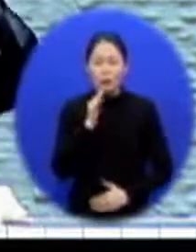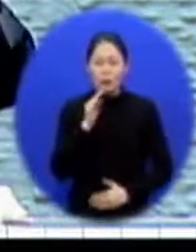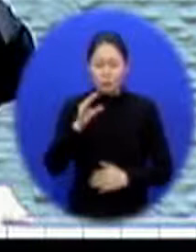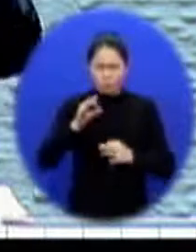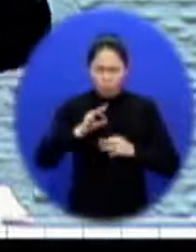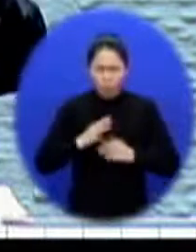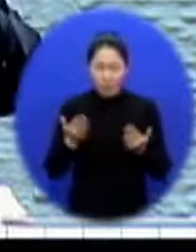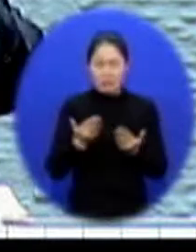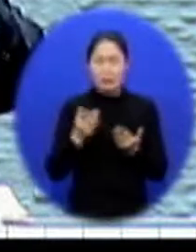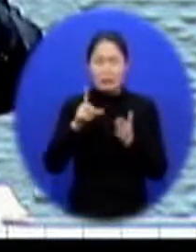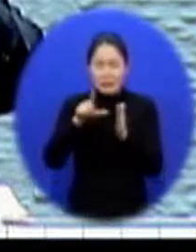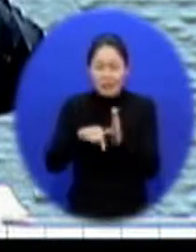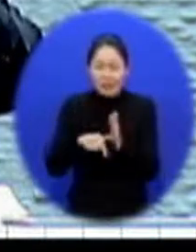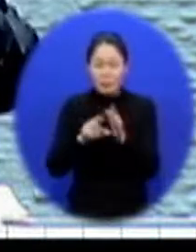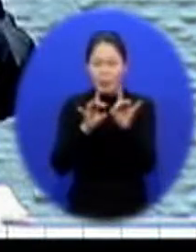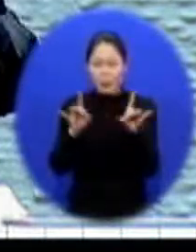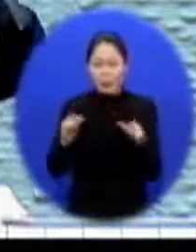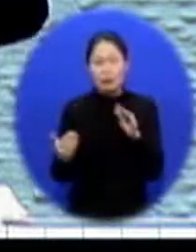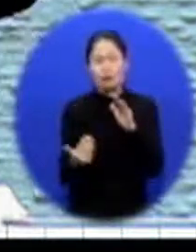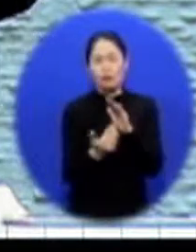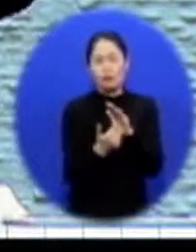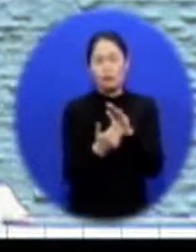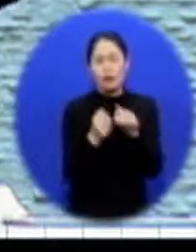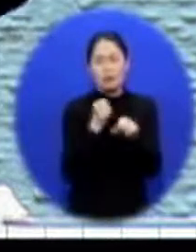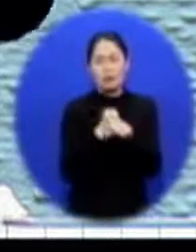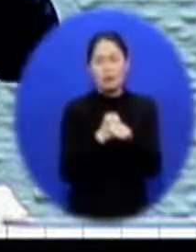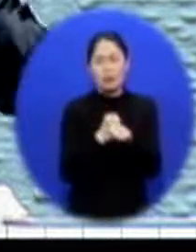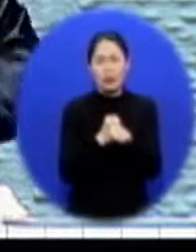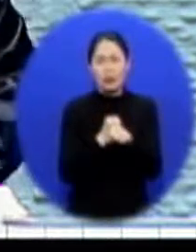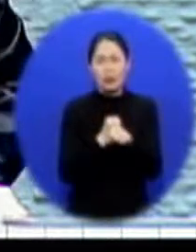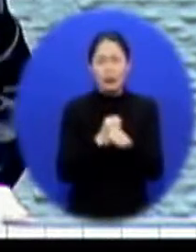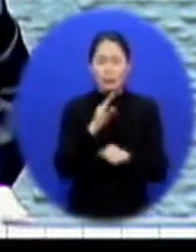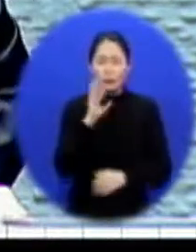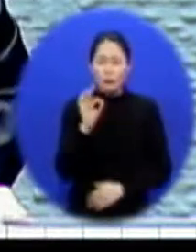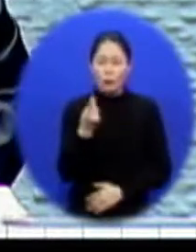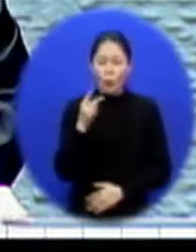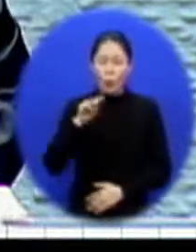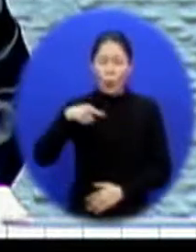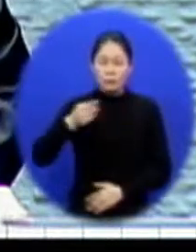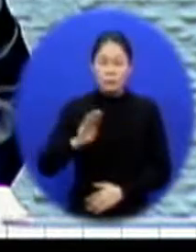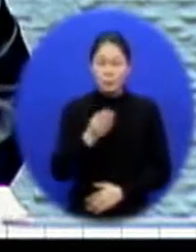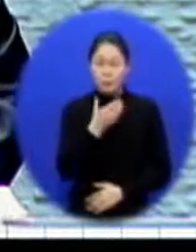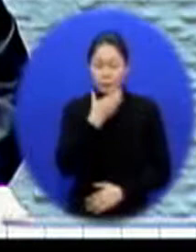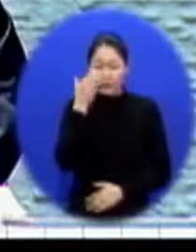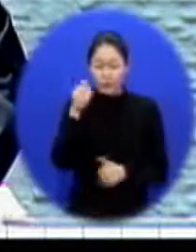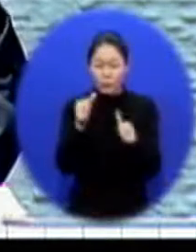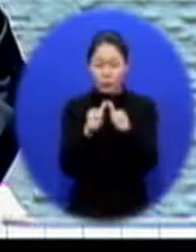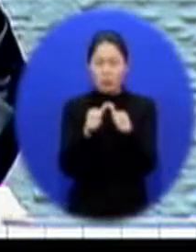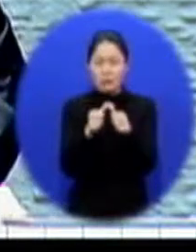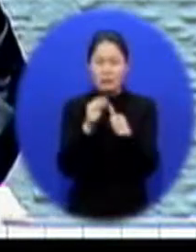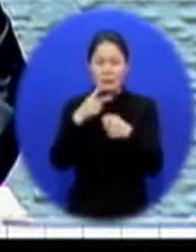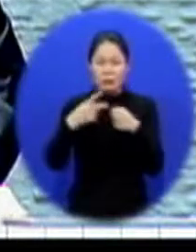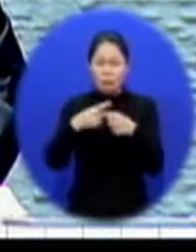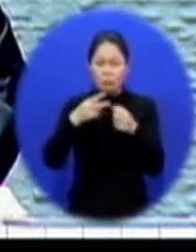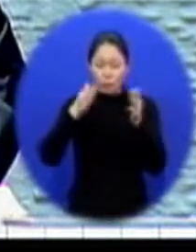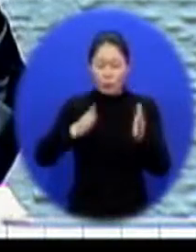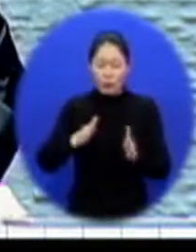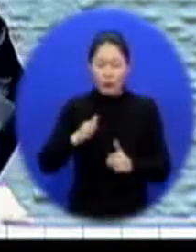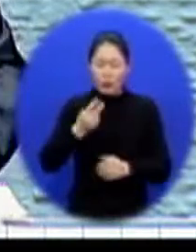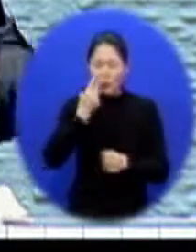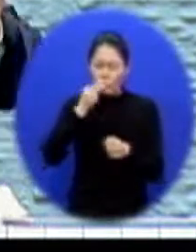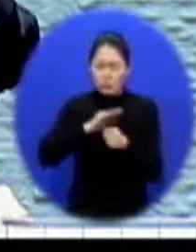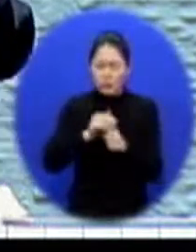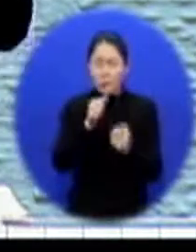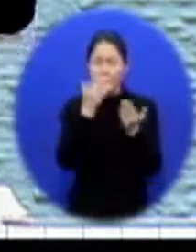그때의 이루어 같습니다 요셉이 2년 동안 억울하게 옥살이 했습니다 사실 그러나 그